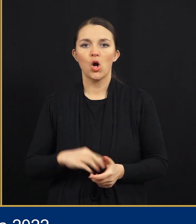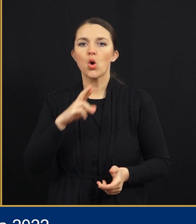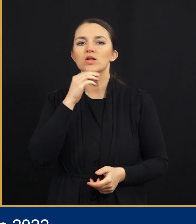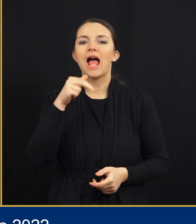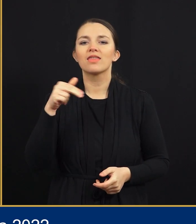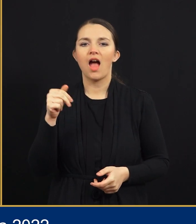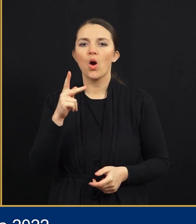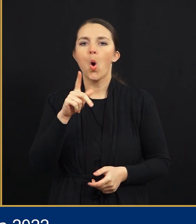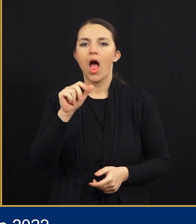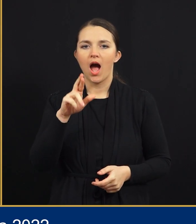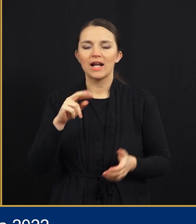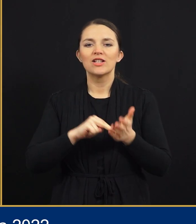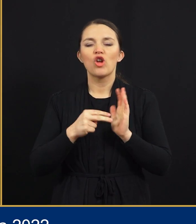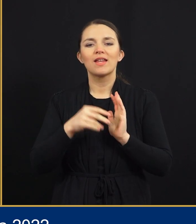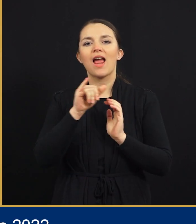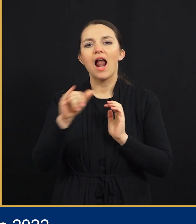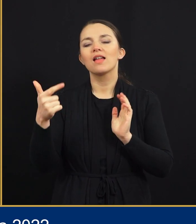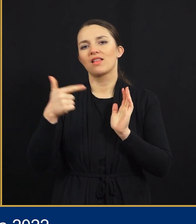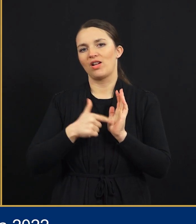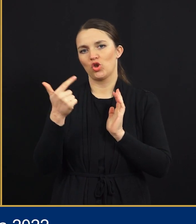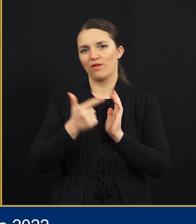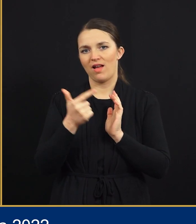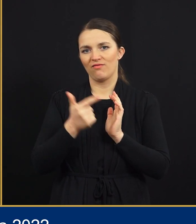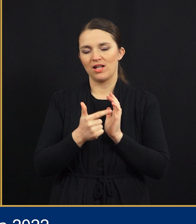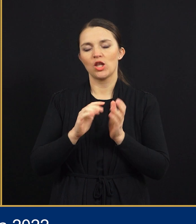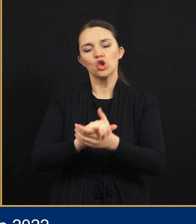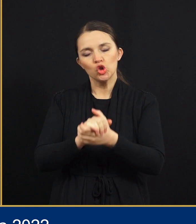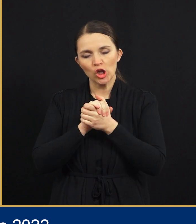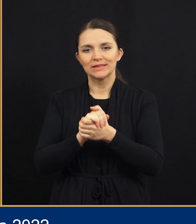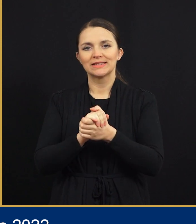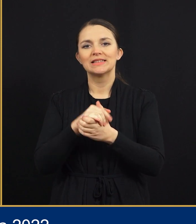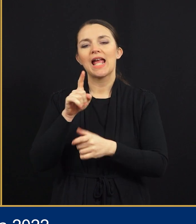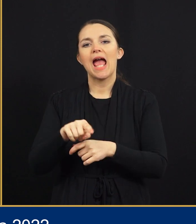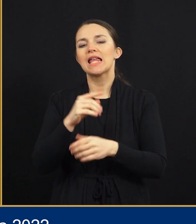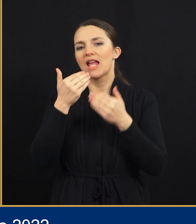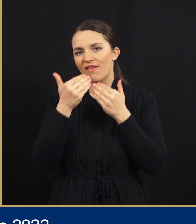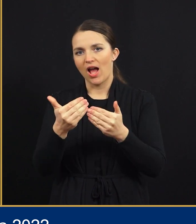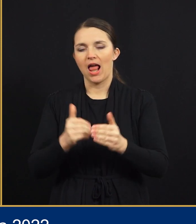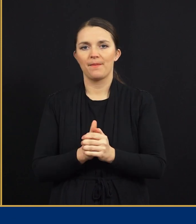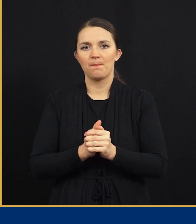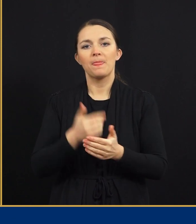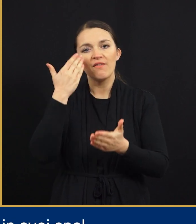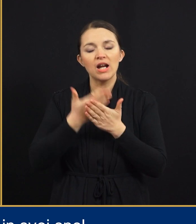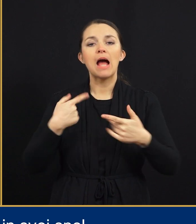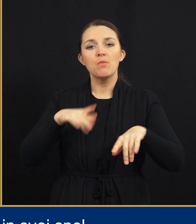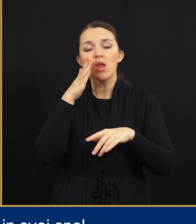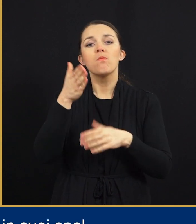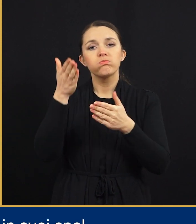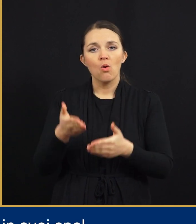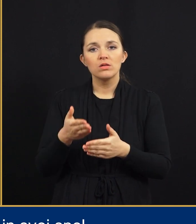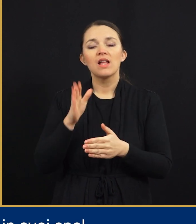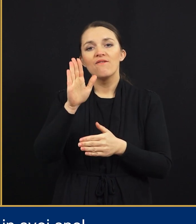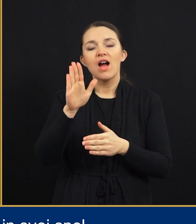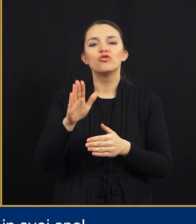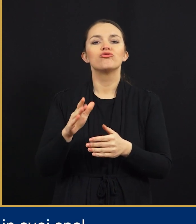Rosana Kolar, inženirka leta 2022. Čestitke in hvala. Verjamemo, da boste